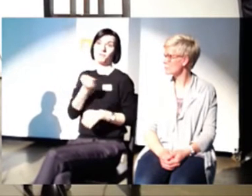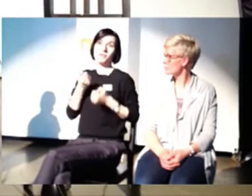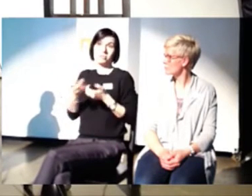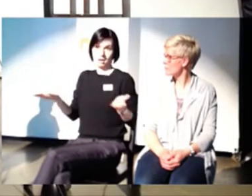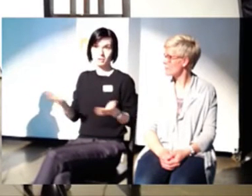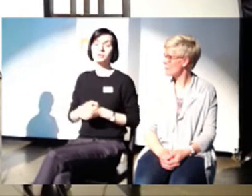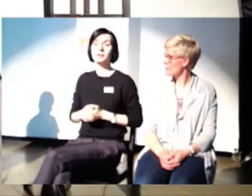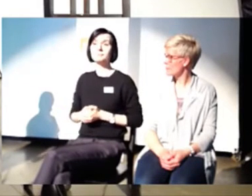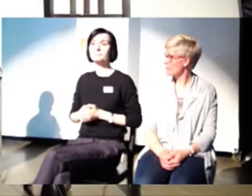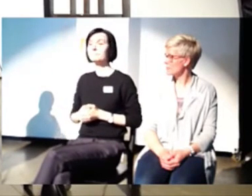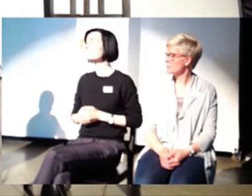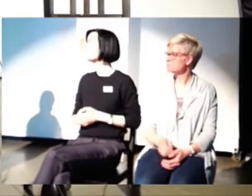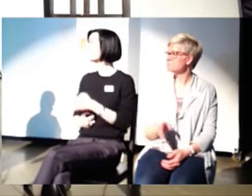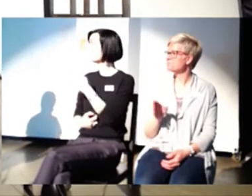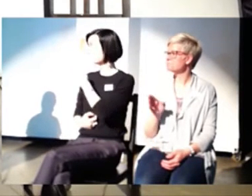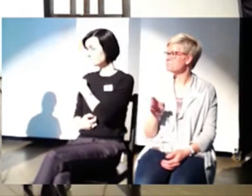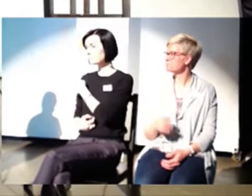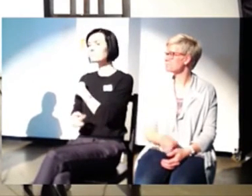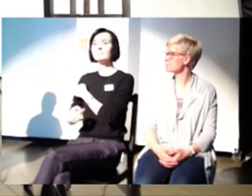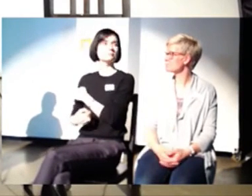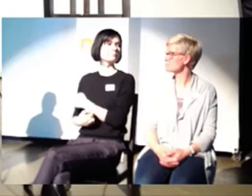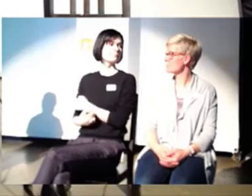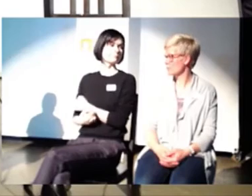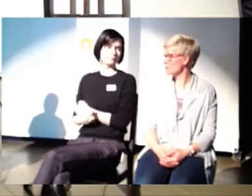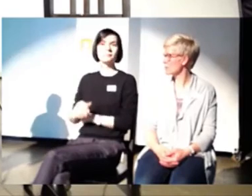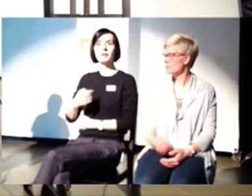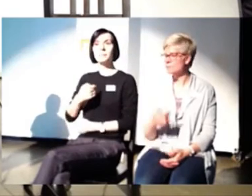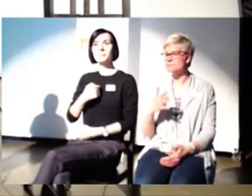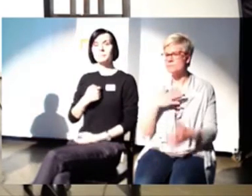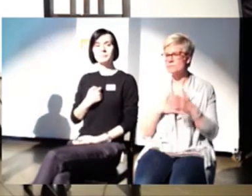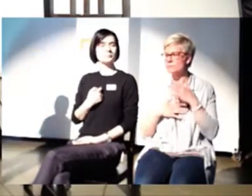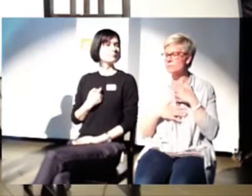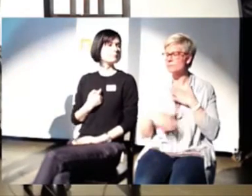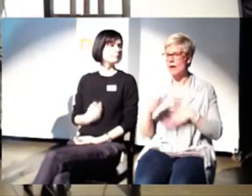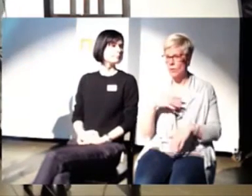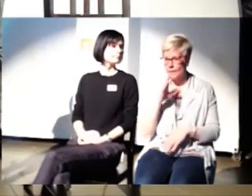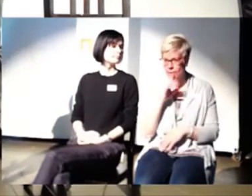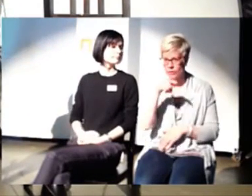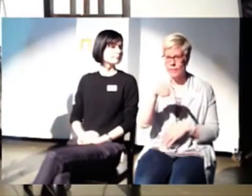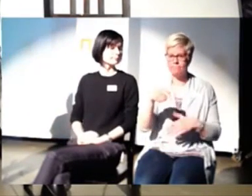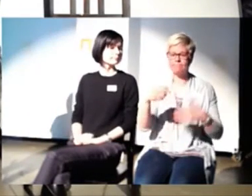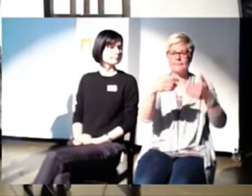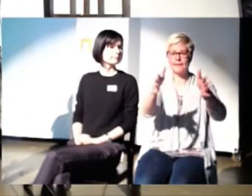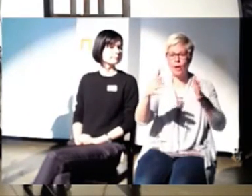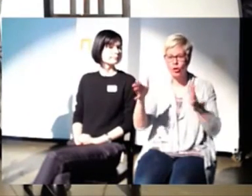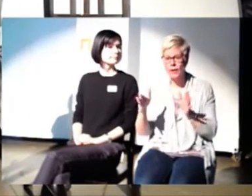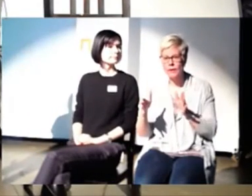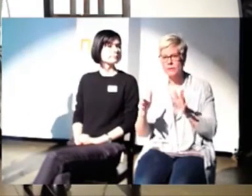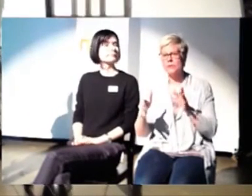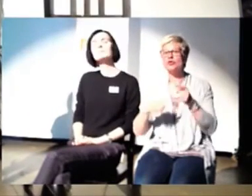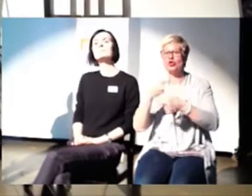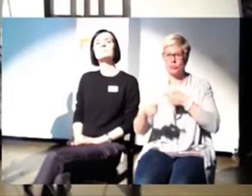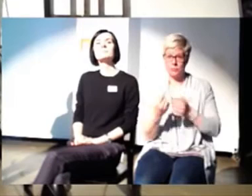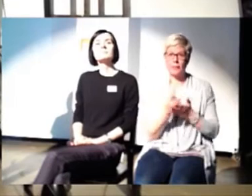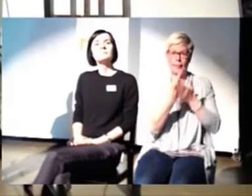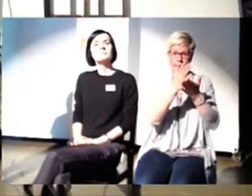Se tekee mieli todeta tähän, että joo, ne tilojen toimivuus on yksi, mutta sitten varmaan